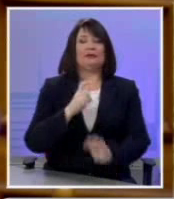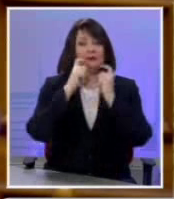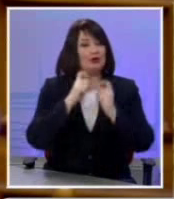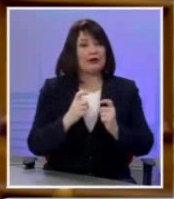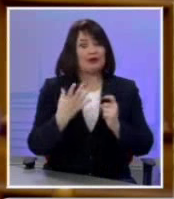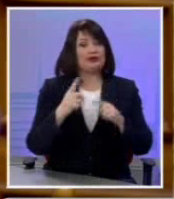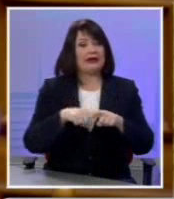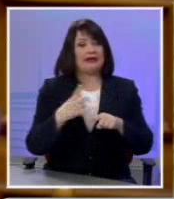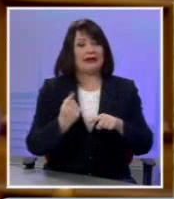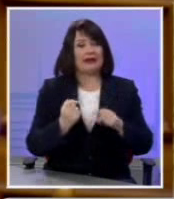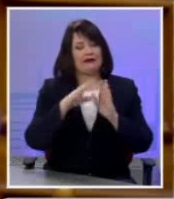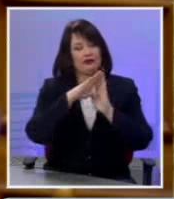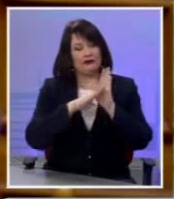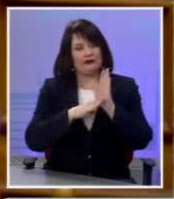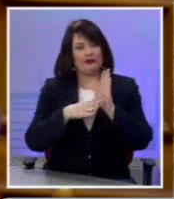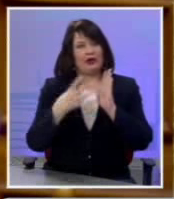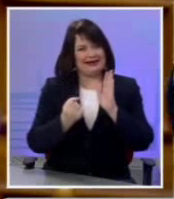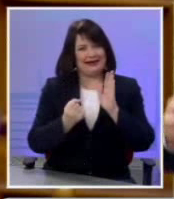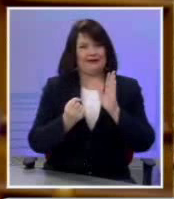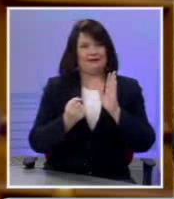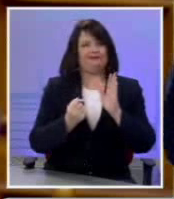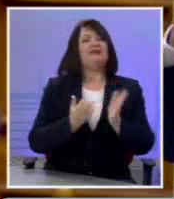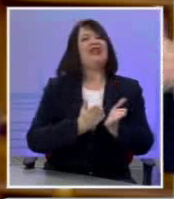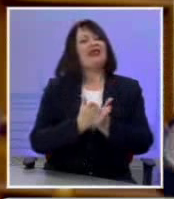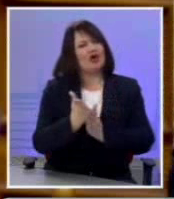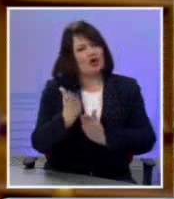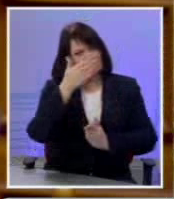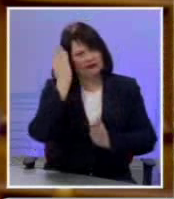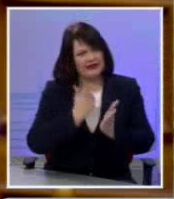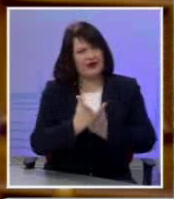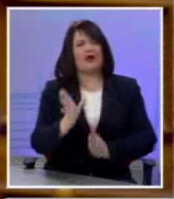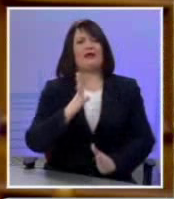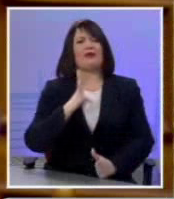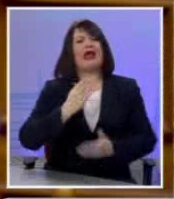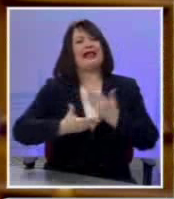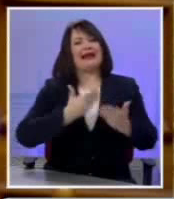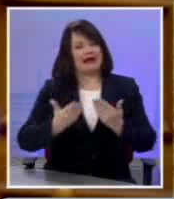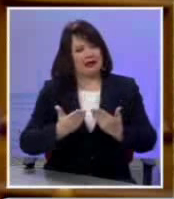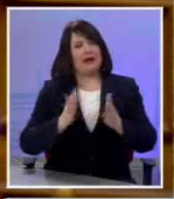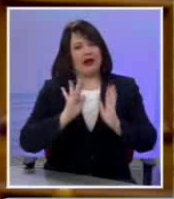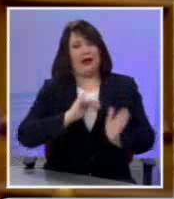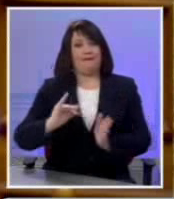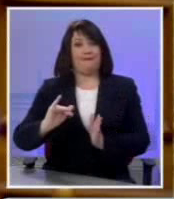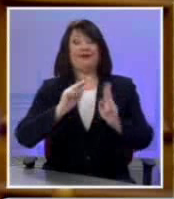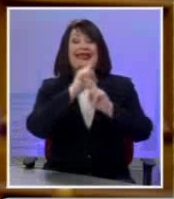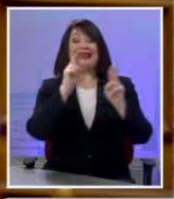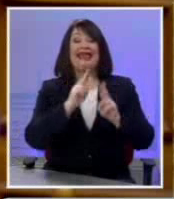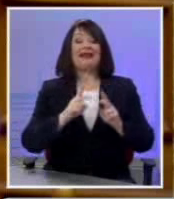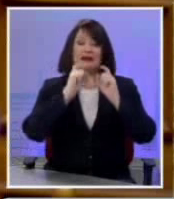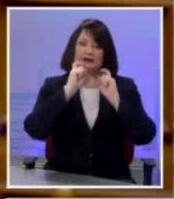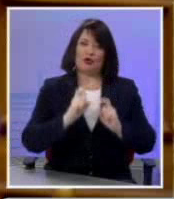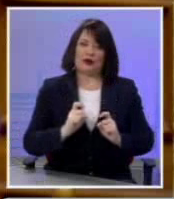μας, πέραν όλων των άλλων ζητημάτων των ηθικών, της ανθρωπιάς, της αλληλεγγύης, η υποχρέωσή μας, διεθνής μας